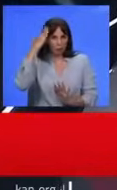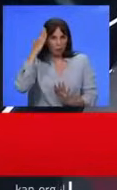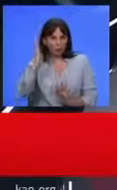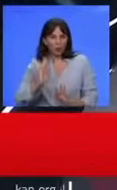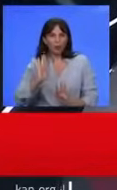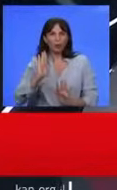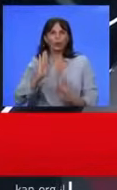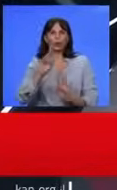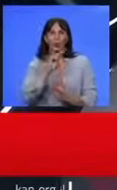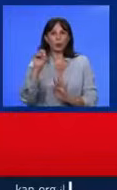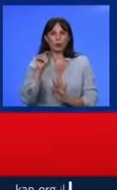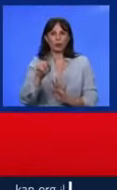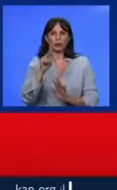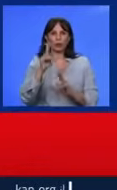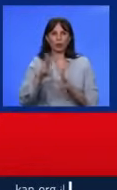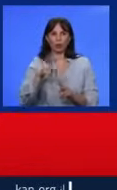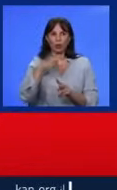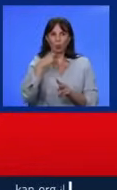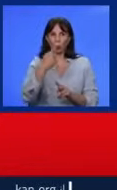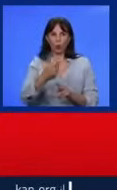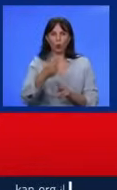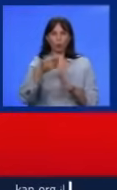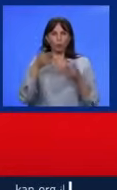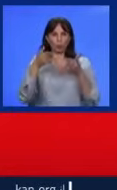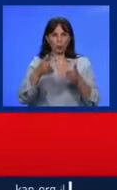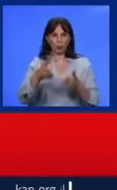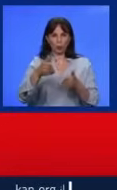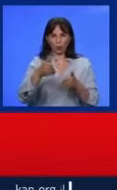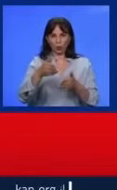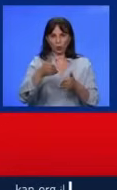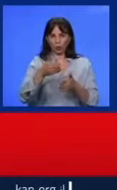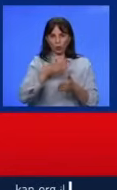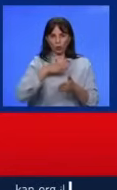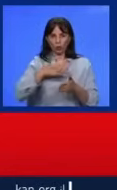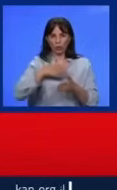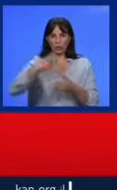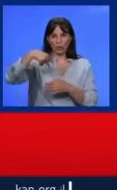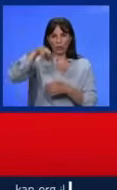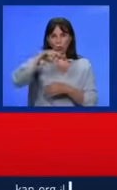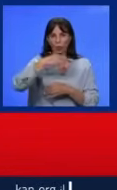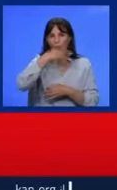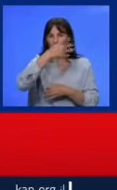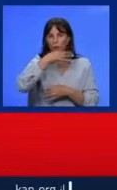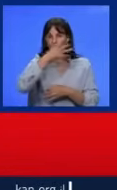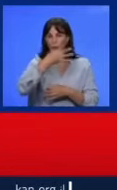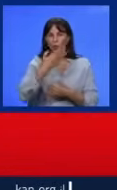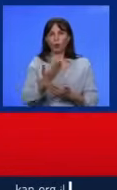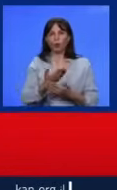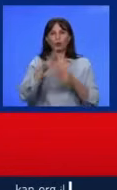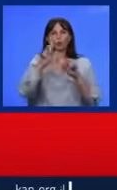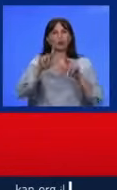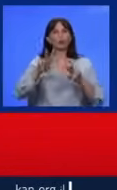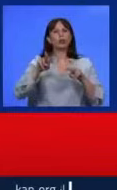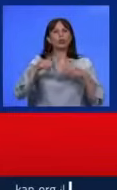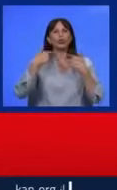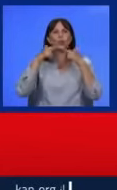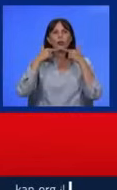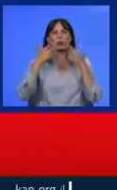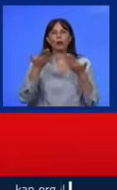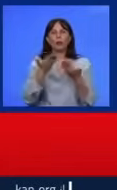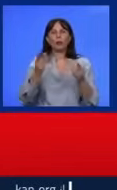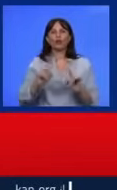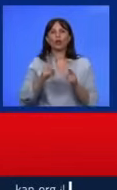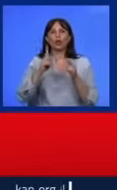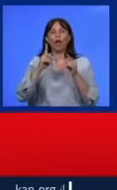אחד, בתחום שאני עוסק בו, סיורים, הרצאות, מאמרים, יש לי הסבר מאוד מאוד ברור למה קרה מרגע שההתקפה